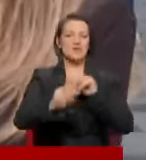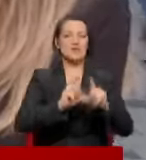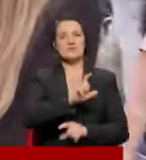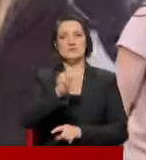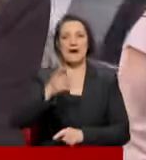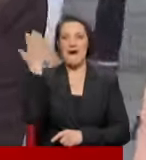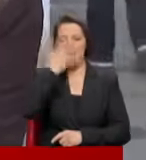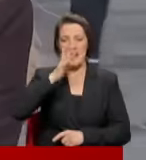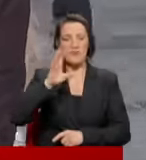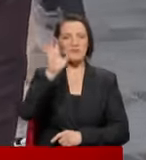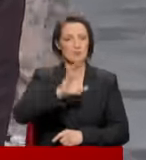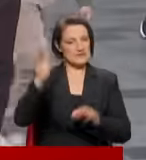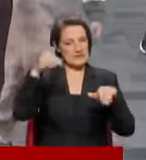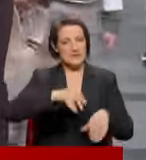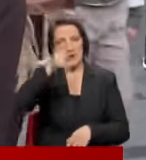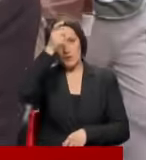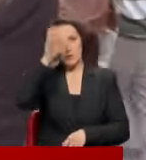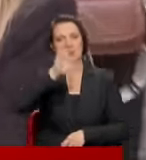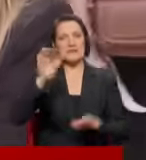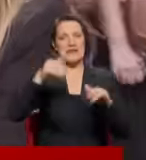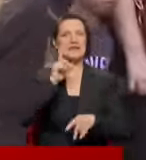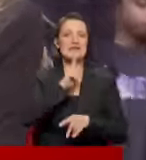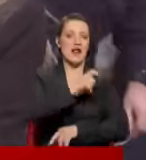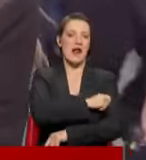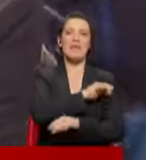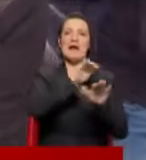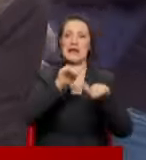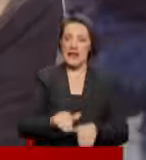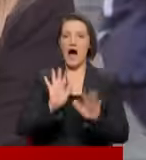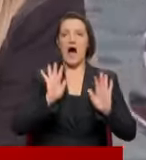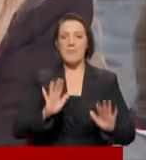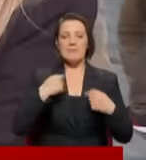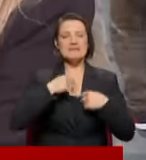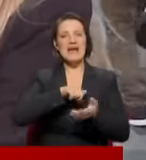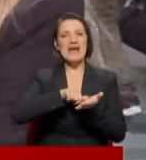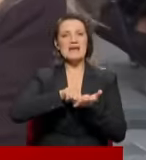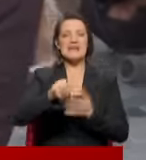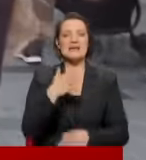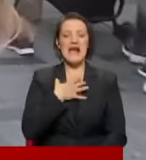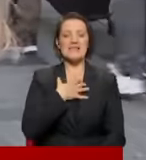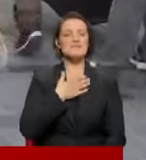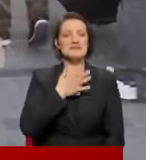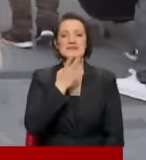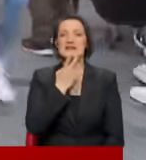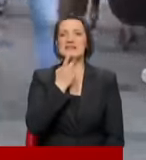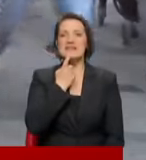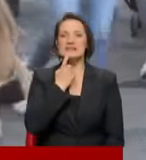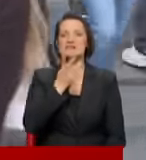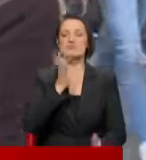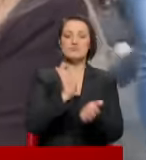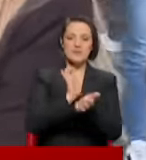Arap turiste gelecek, yerli turiste gelecek, İngiliz de Alman da gelecek. Ama biz hepsine kendi dilimizle, kendi